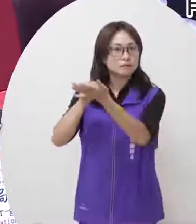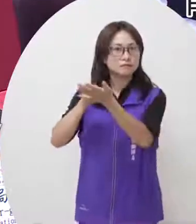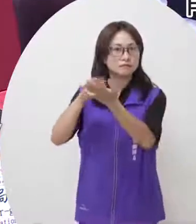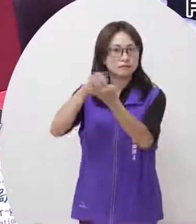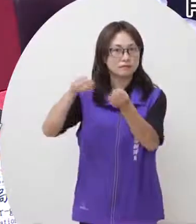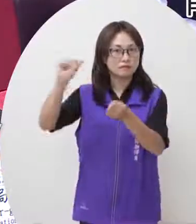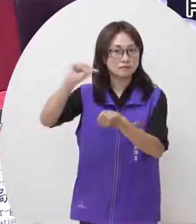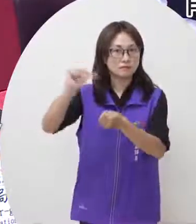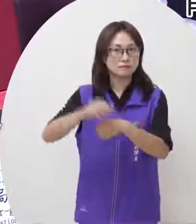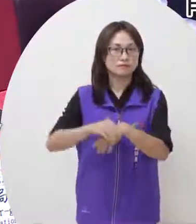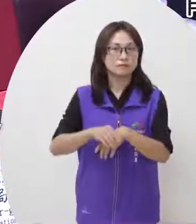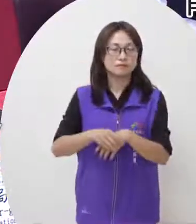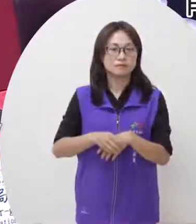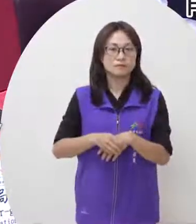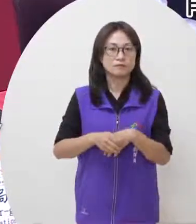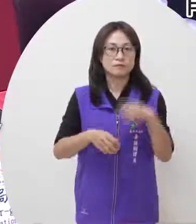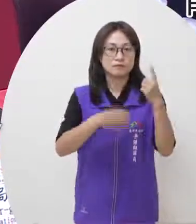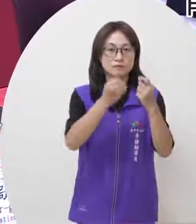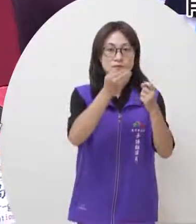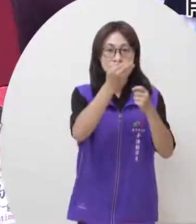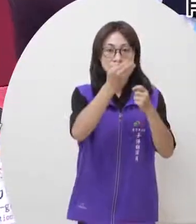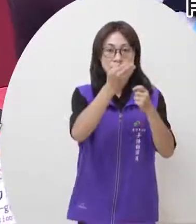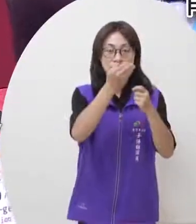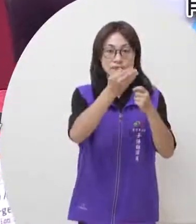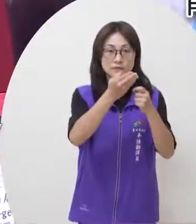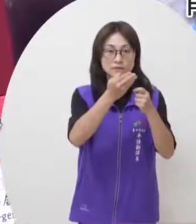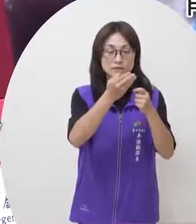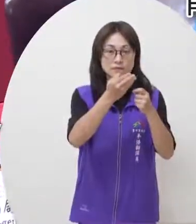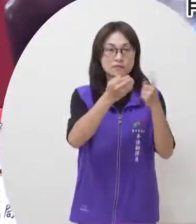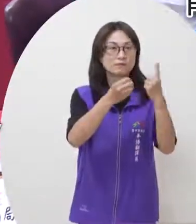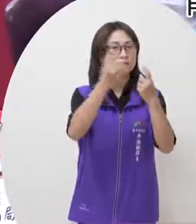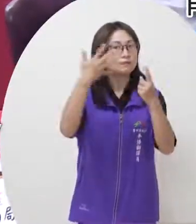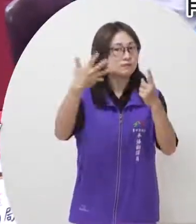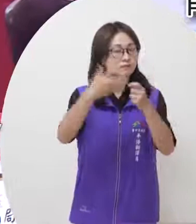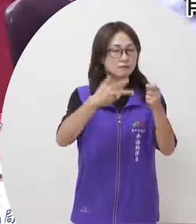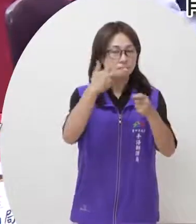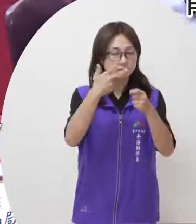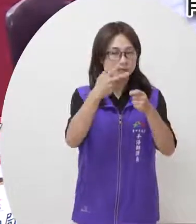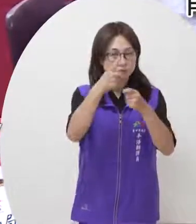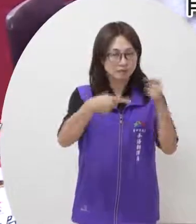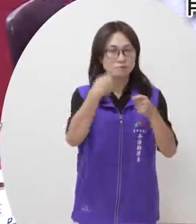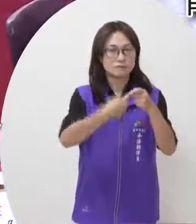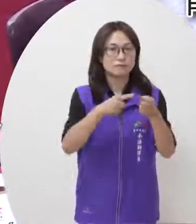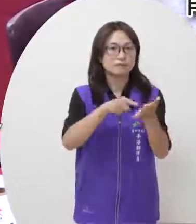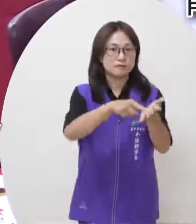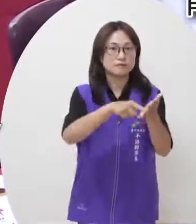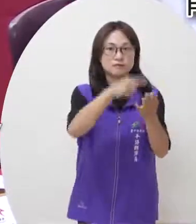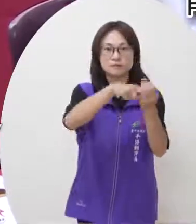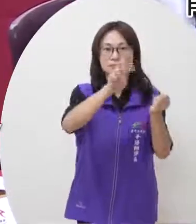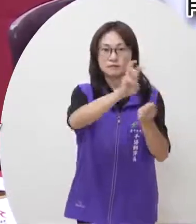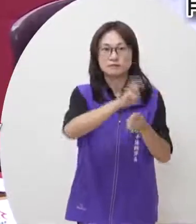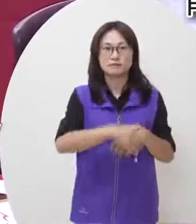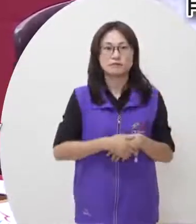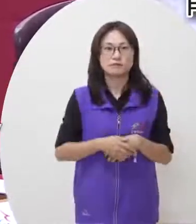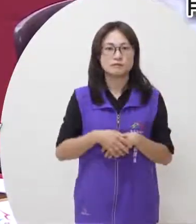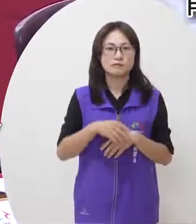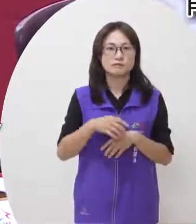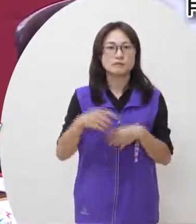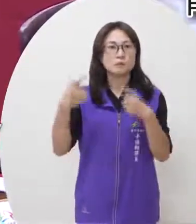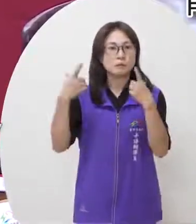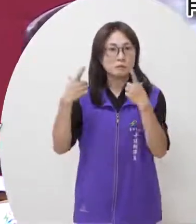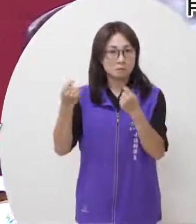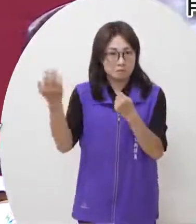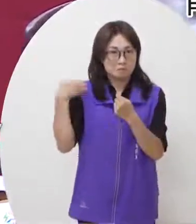因为108年的时候，那时候我们申请了30辆，所以从台中市会从过去，在市长上任前的